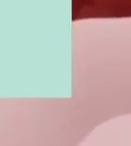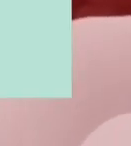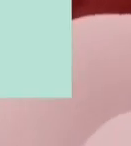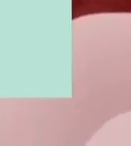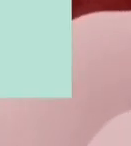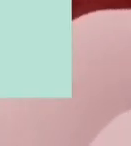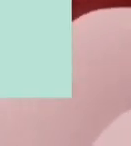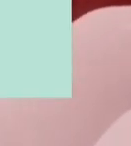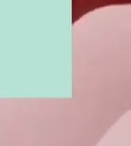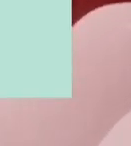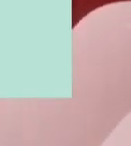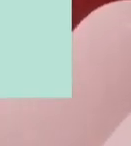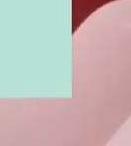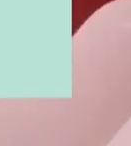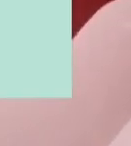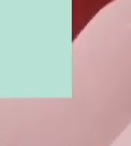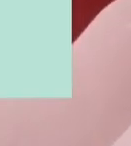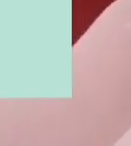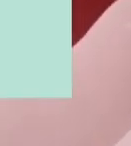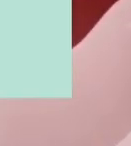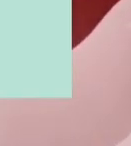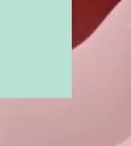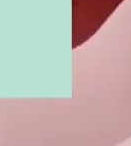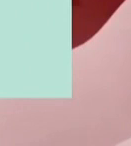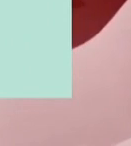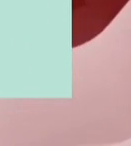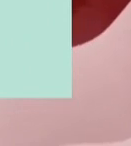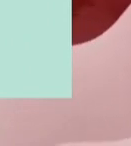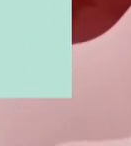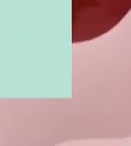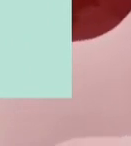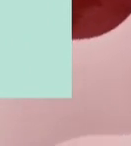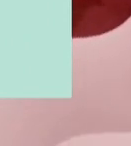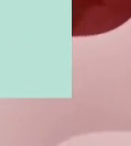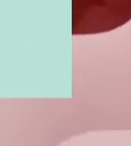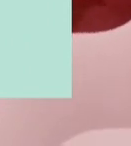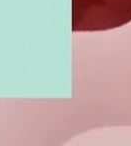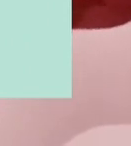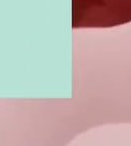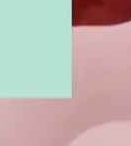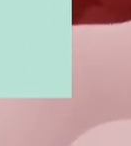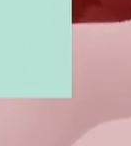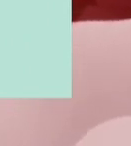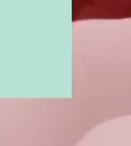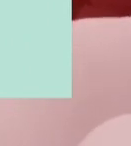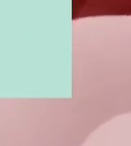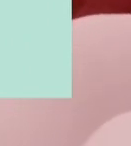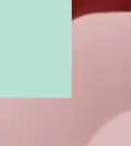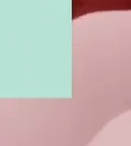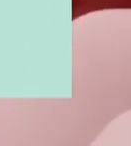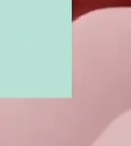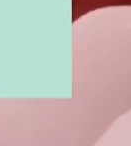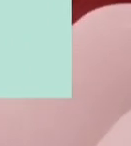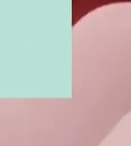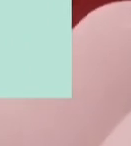COVID-19 yang beredar di Indonesia telah mendapat izin Badan POM untuk memastikan bahwa vaksin tersebut memenuhi standar kualitas dan